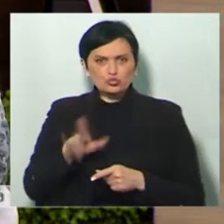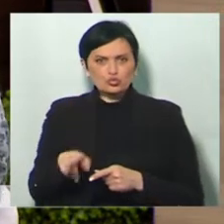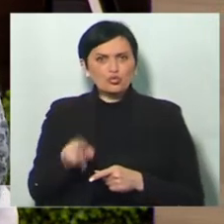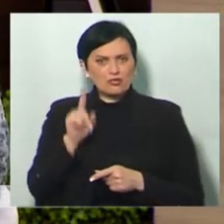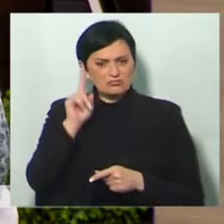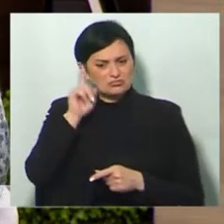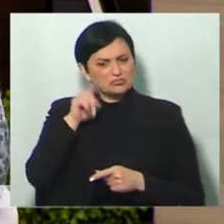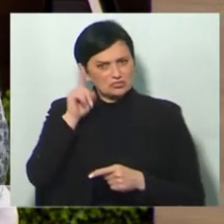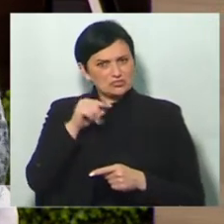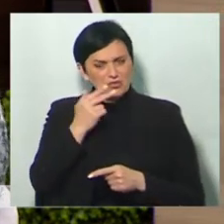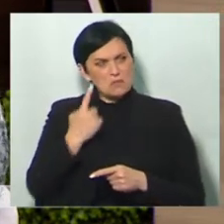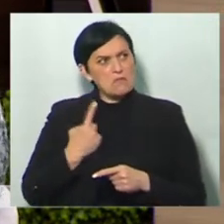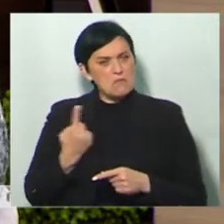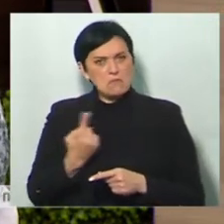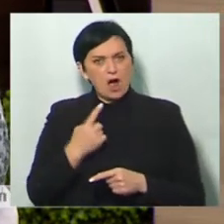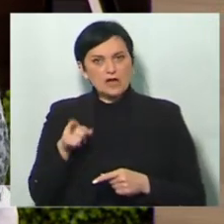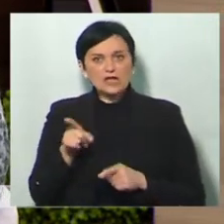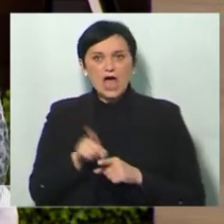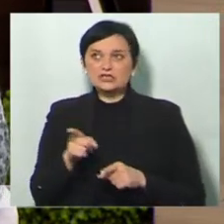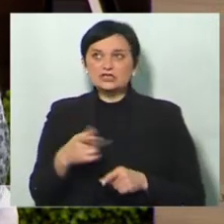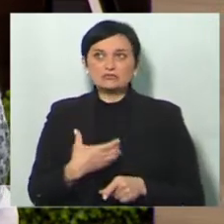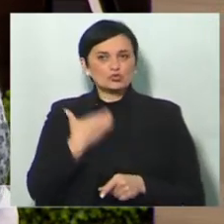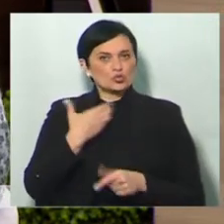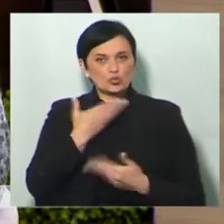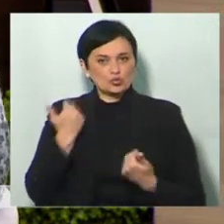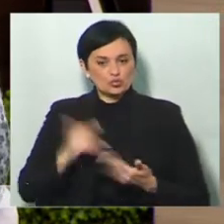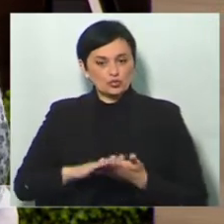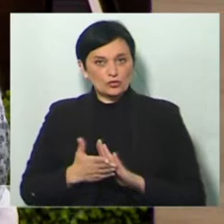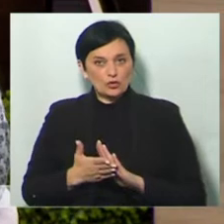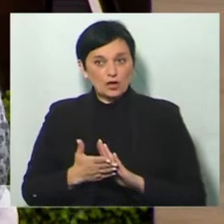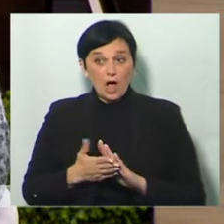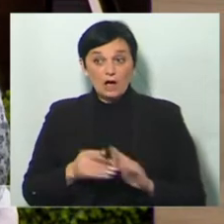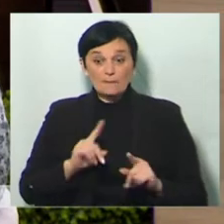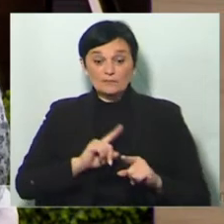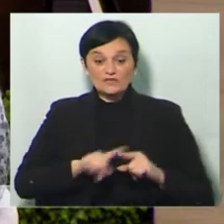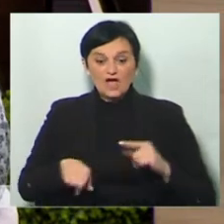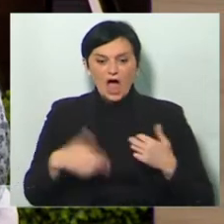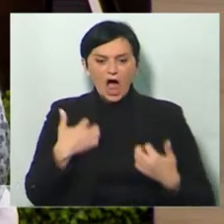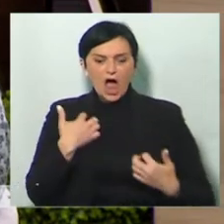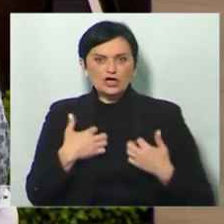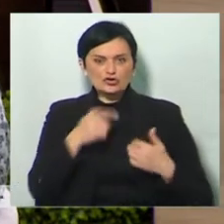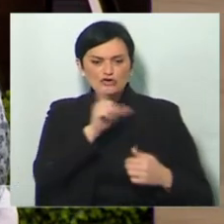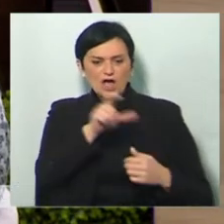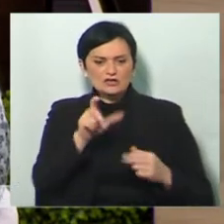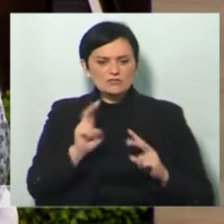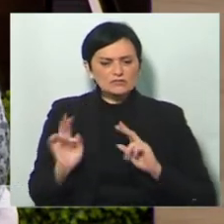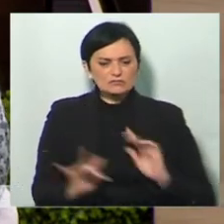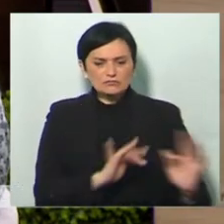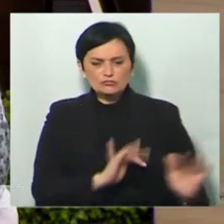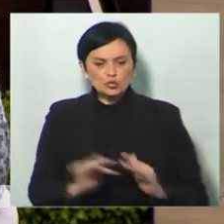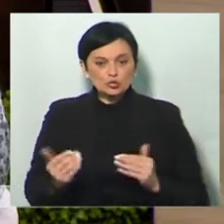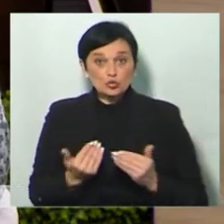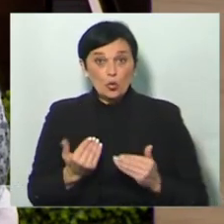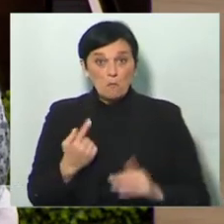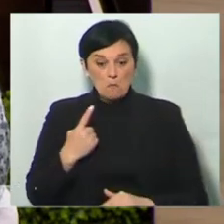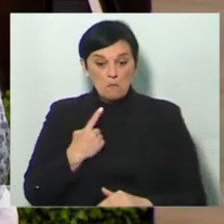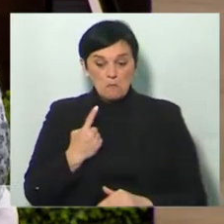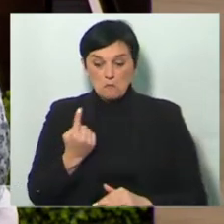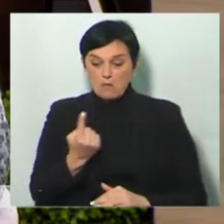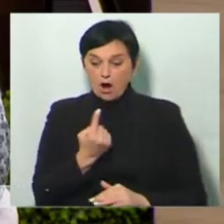ისე დრამატულად შეიძლება მოჩვენებოდათ. Ძალიან აჩქარებულ ტემპში მცხოვრებ ადამიანებსაც ეს